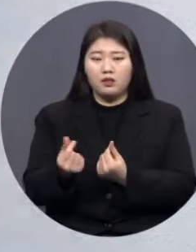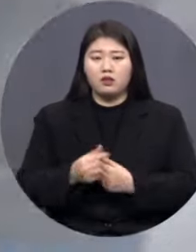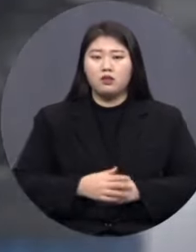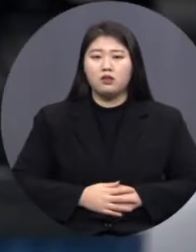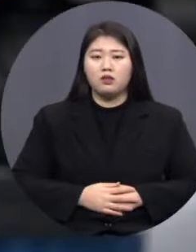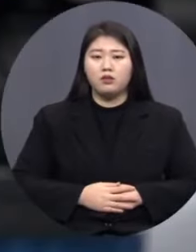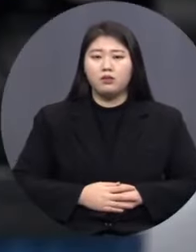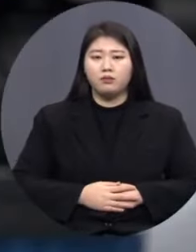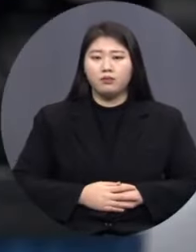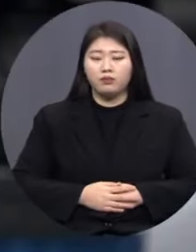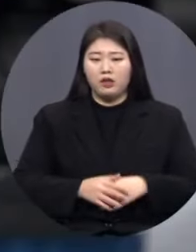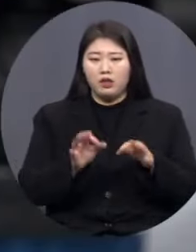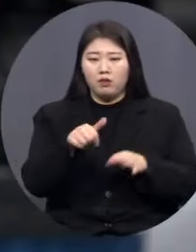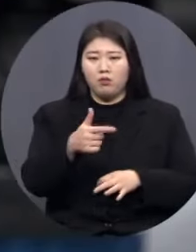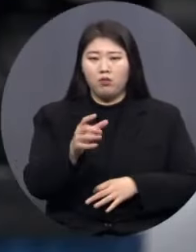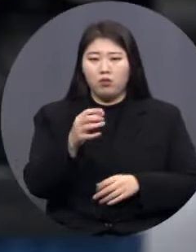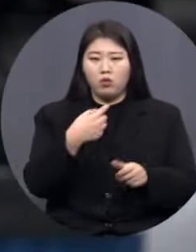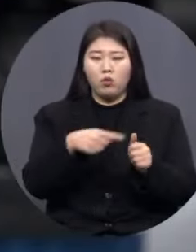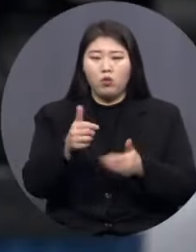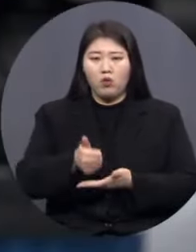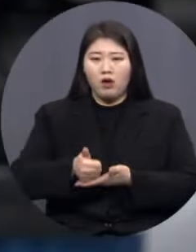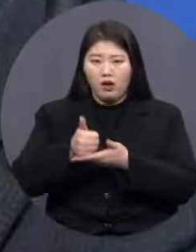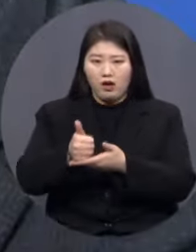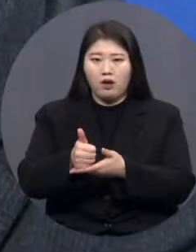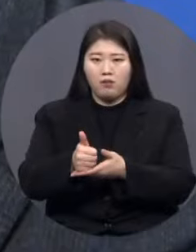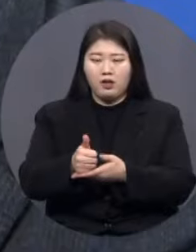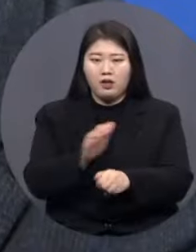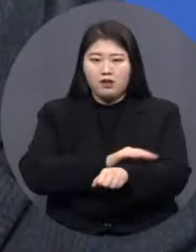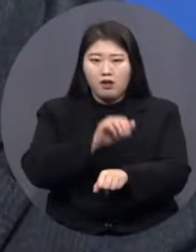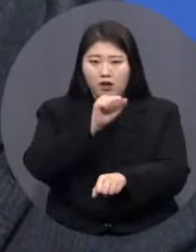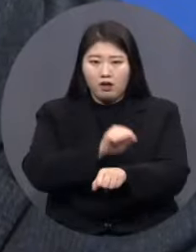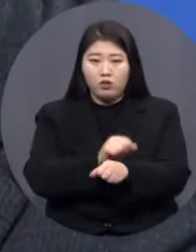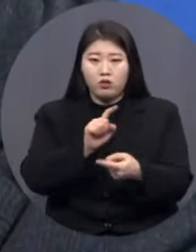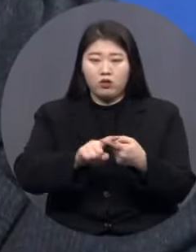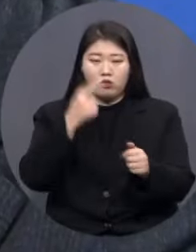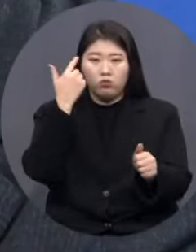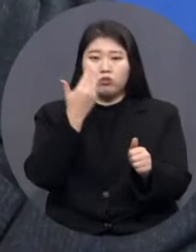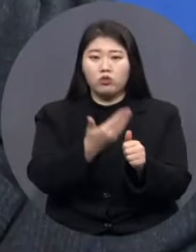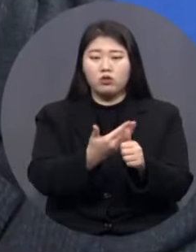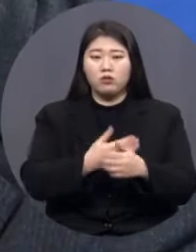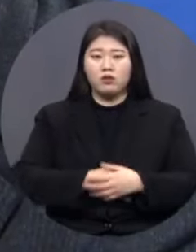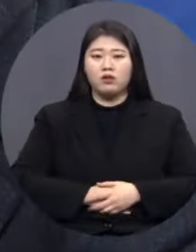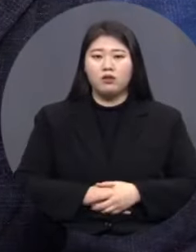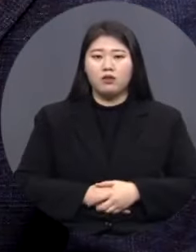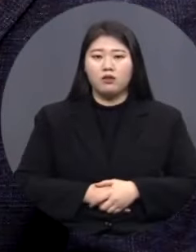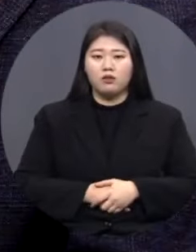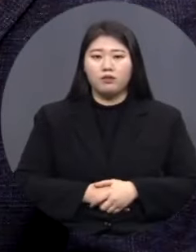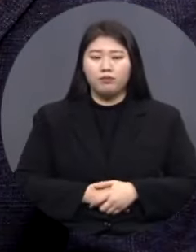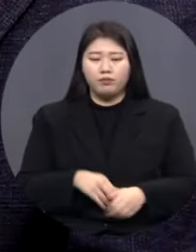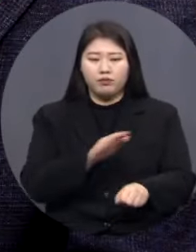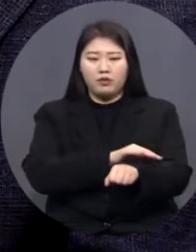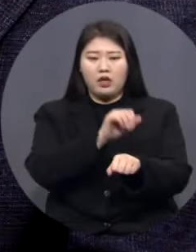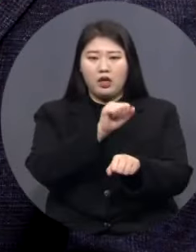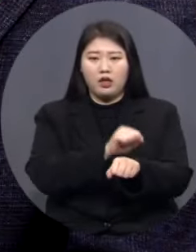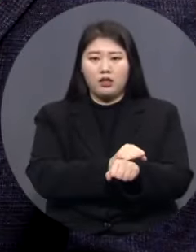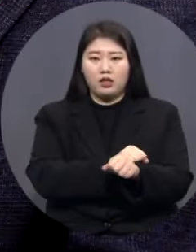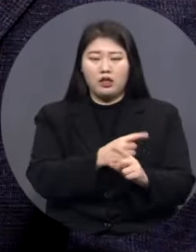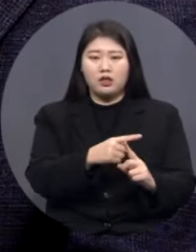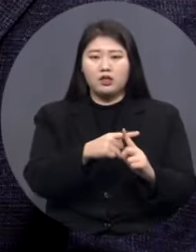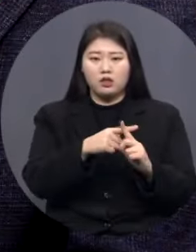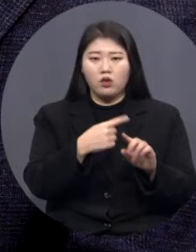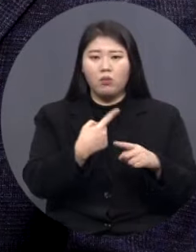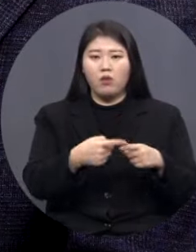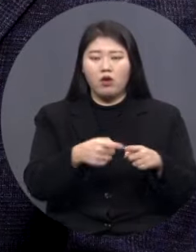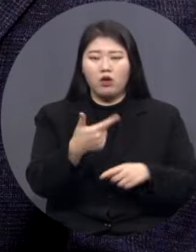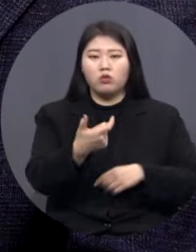비슷했습니다 김수 교육감이 교육행정 업무를 잘하고 있는지에 대해서도 습니다 잘하고 있다는 긍정평가가